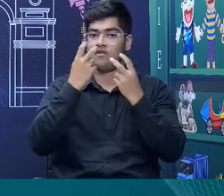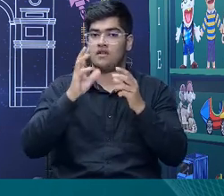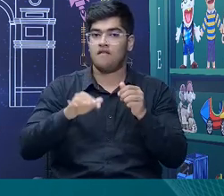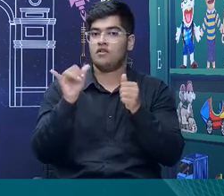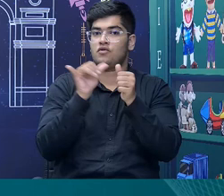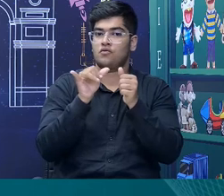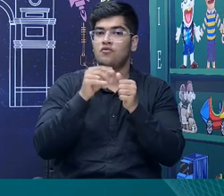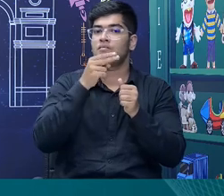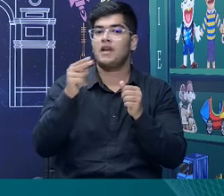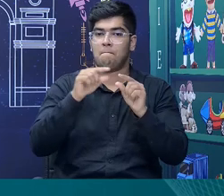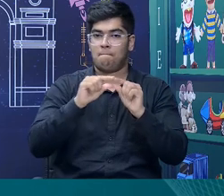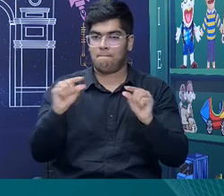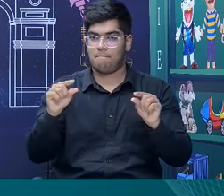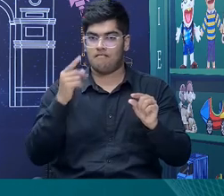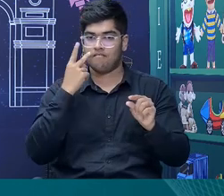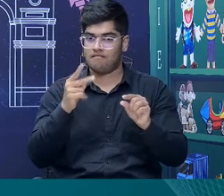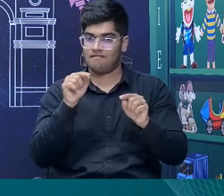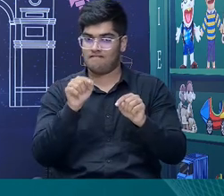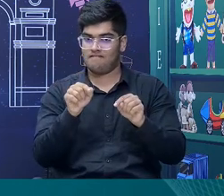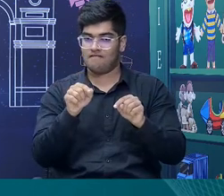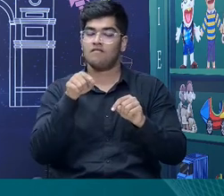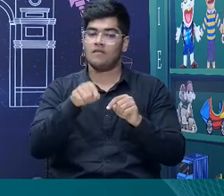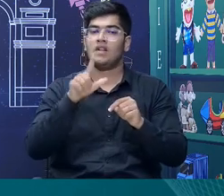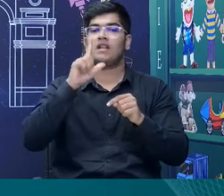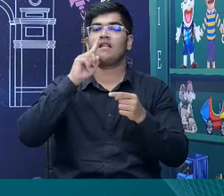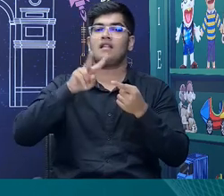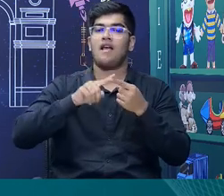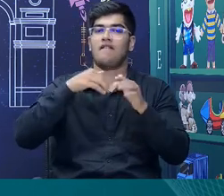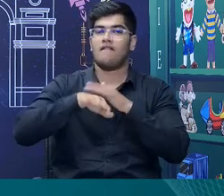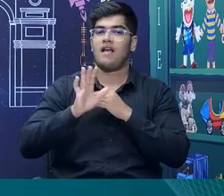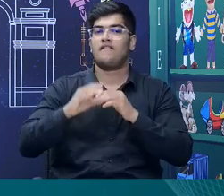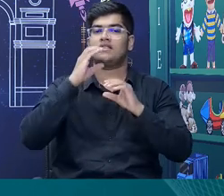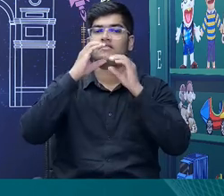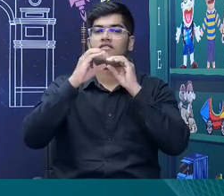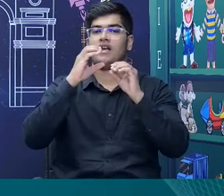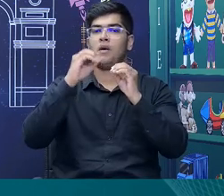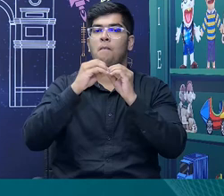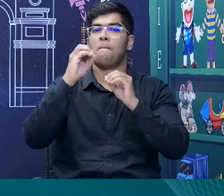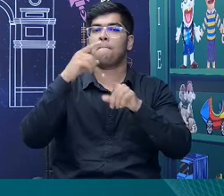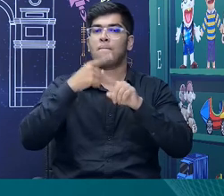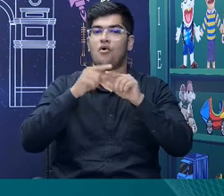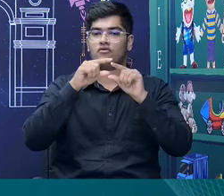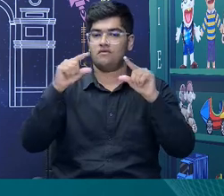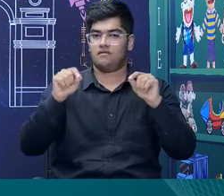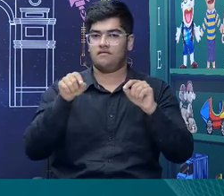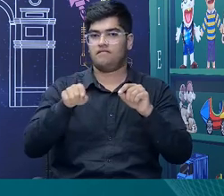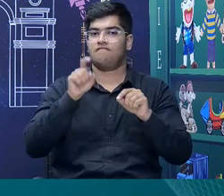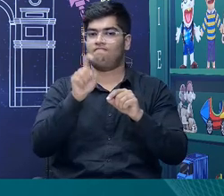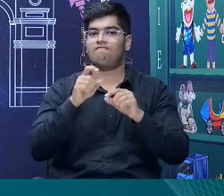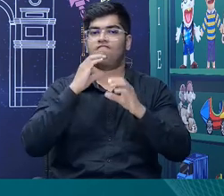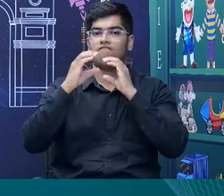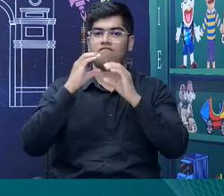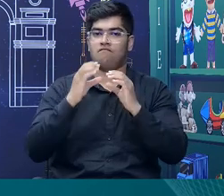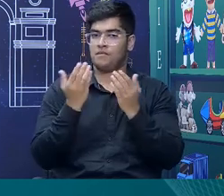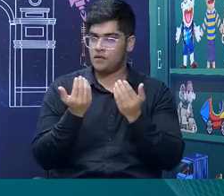पे जो की है एनसीईआरटी ऑफिशल उसकी लाइव चाट बॉक्स में भी आप अपने सवाल लिखकर हम तक पहुंच सकते हैं आप अपने